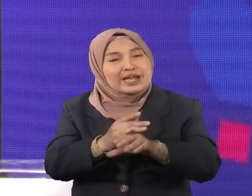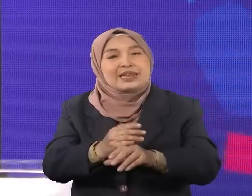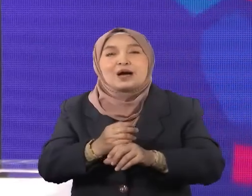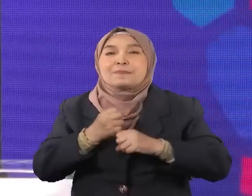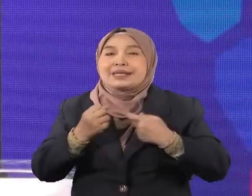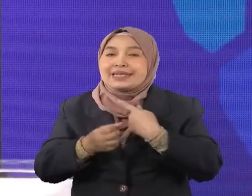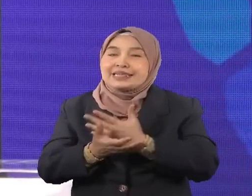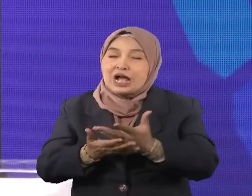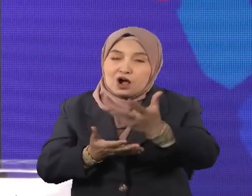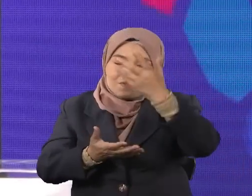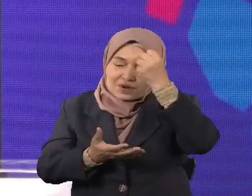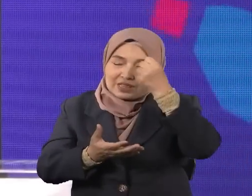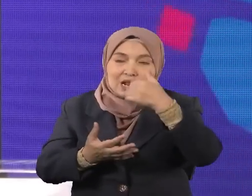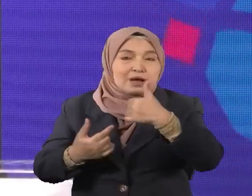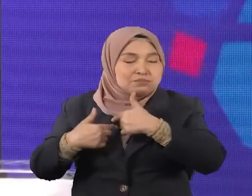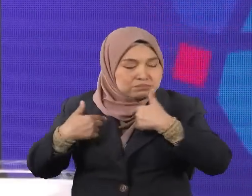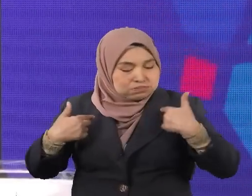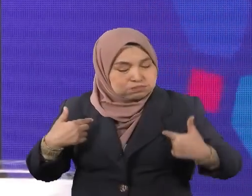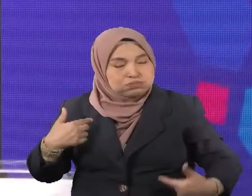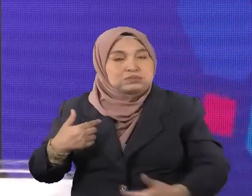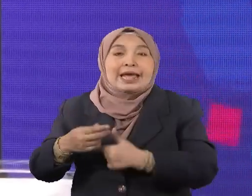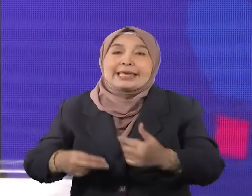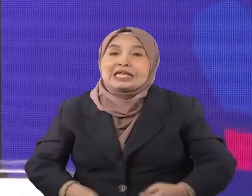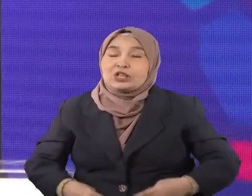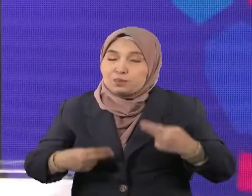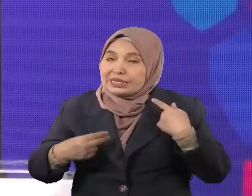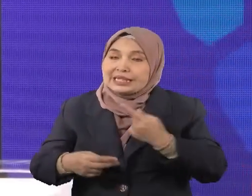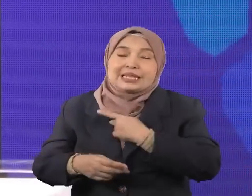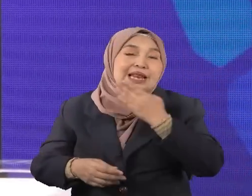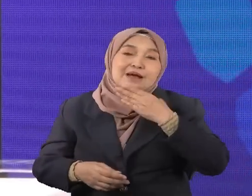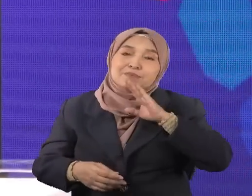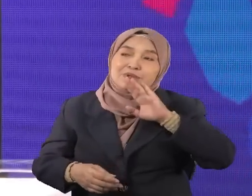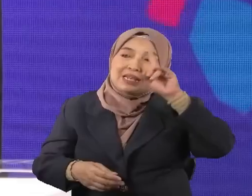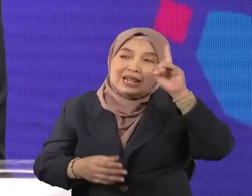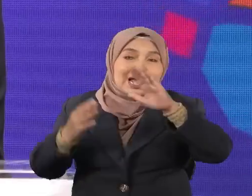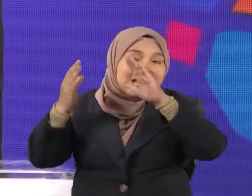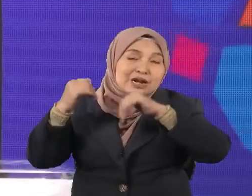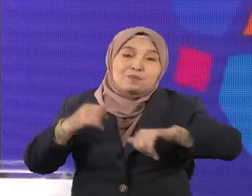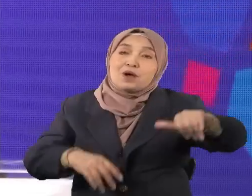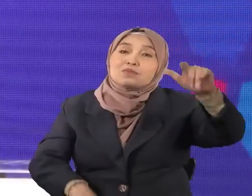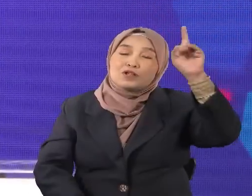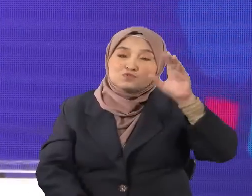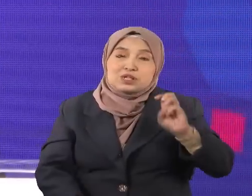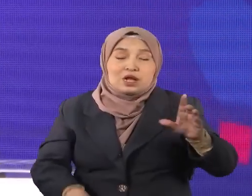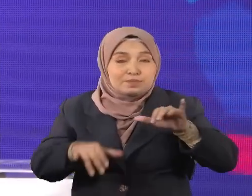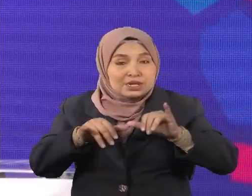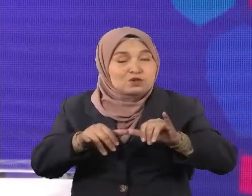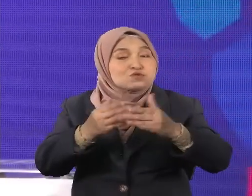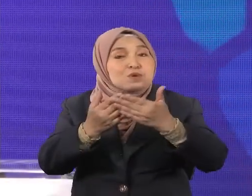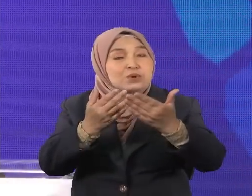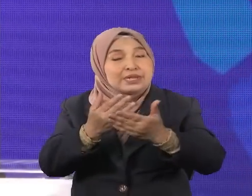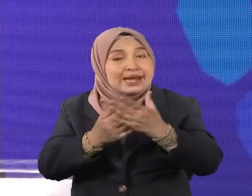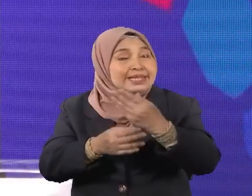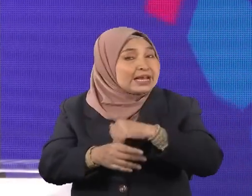kita hafal dalam dada kita, dalam kehidupan kita. Alhamdulillah. Moga-moga Allah Subhanahu Wa Taala terus permudahkan.